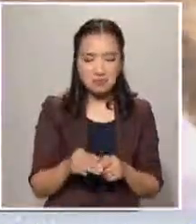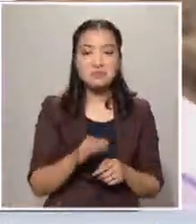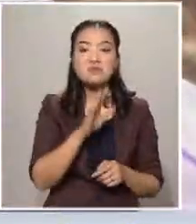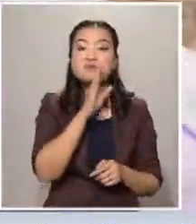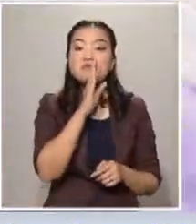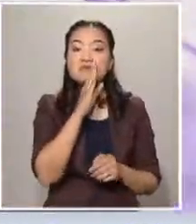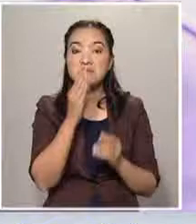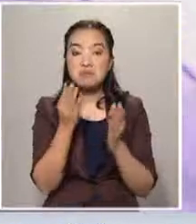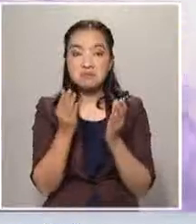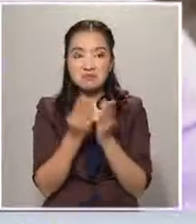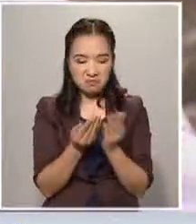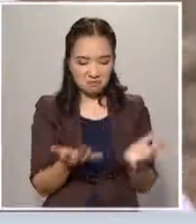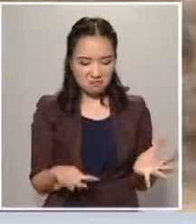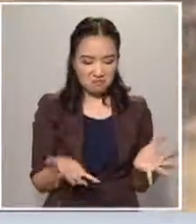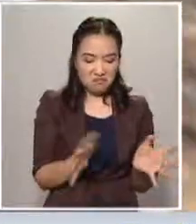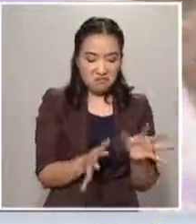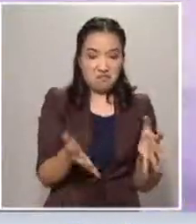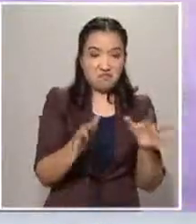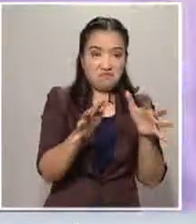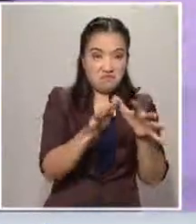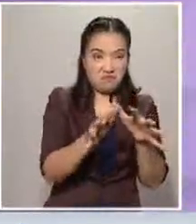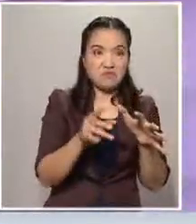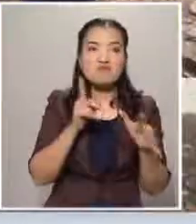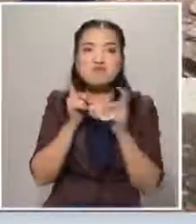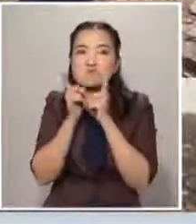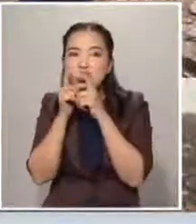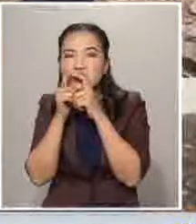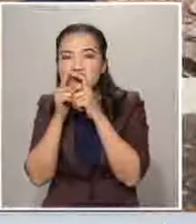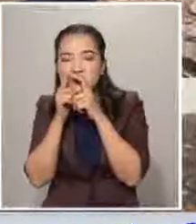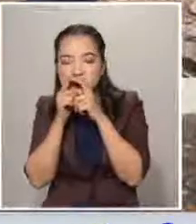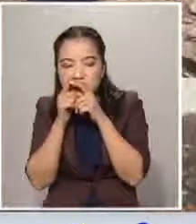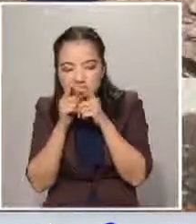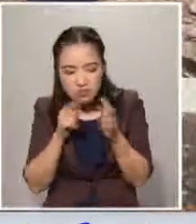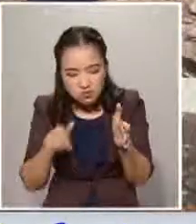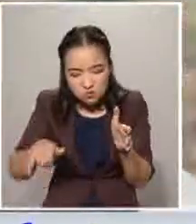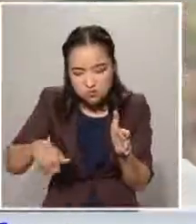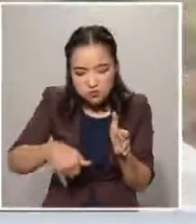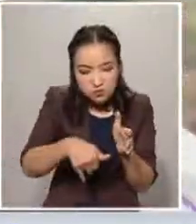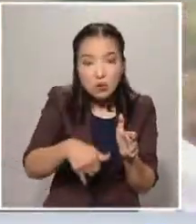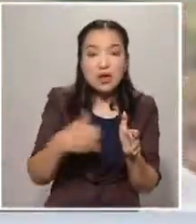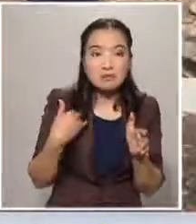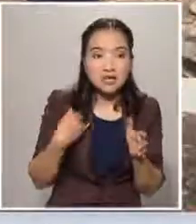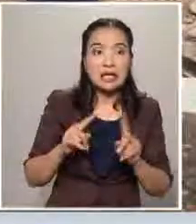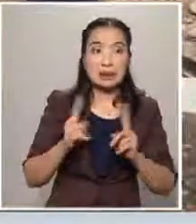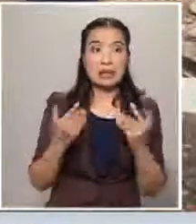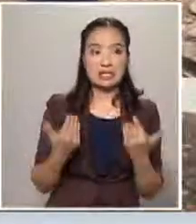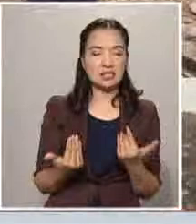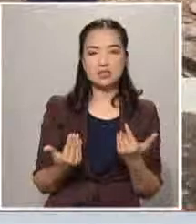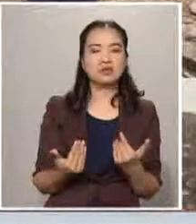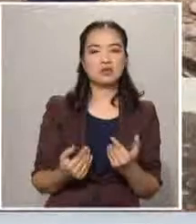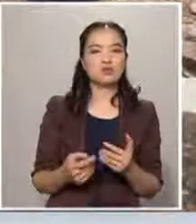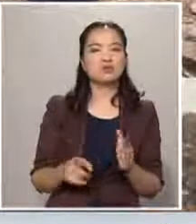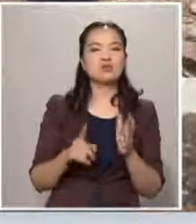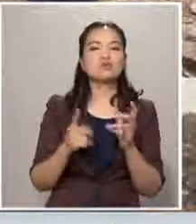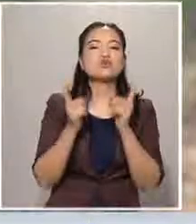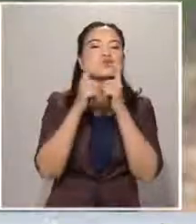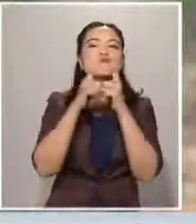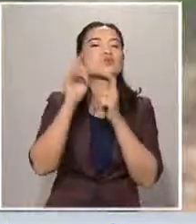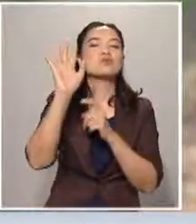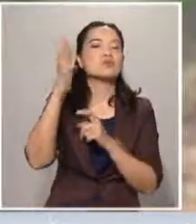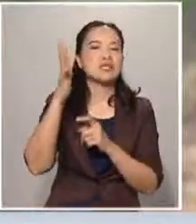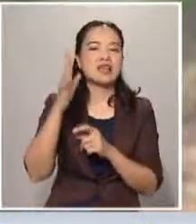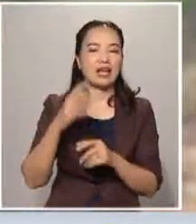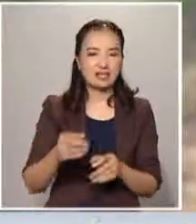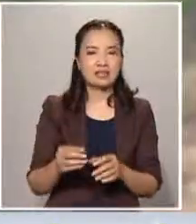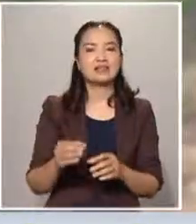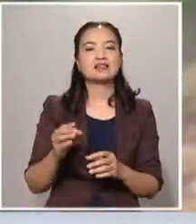นาแบบนี้ไม่ให้หนูมาอยู่อาศัย ไม่มาอยู่อาศัย คุณลุงจะให้หนูไปอยู่ไหนอะคะหนูก็ไม่มีที่อยู่สิคะ หนูก็ต้องไปเช่าโรง